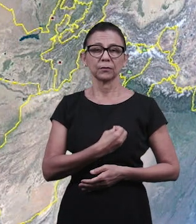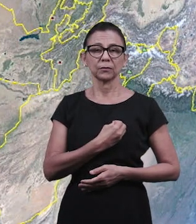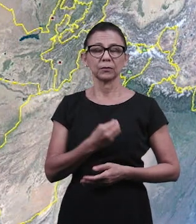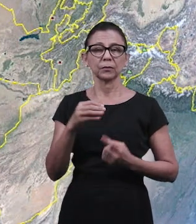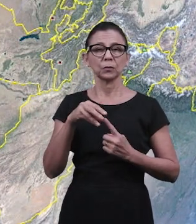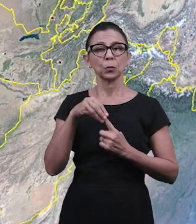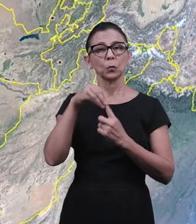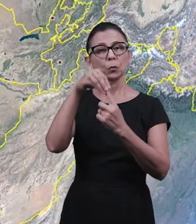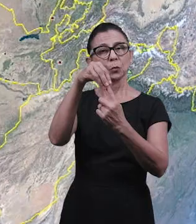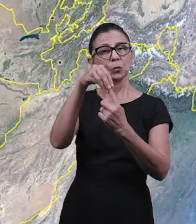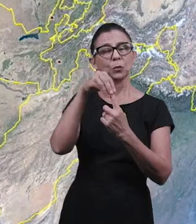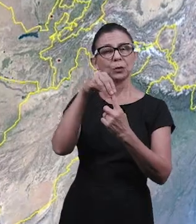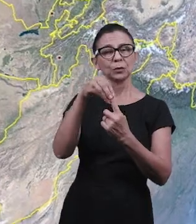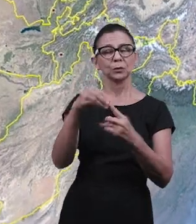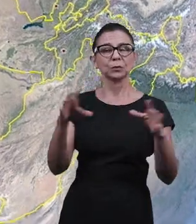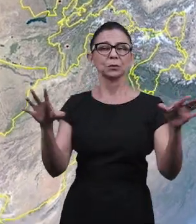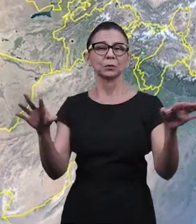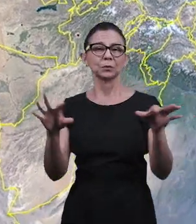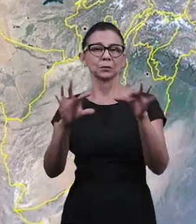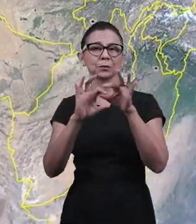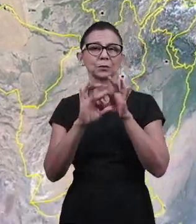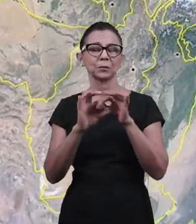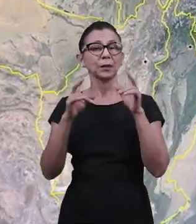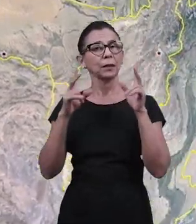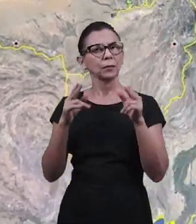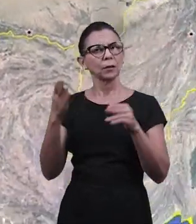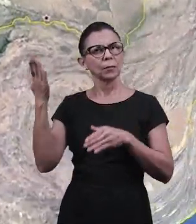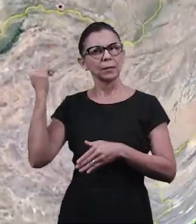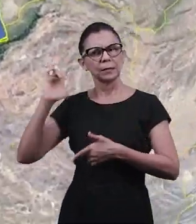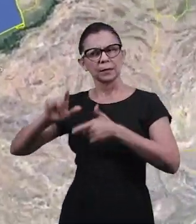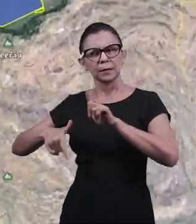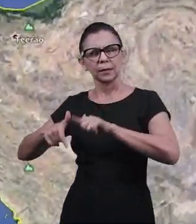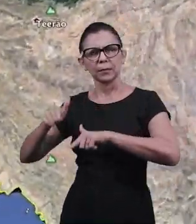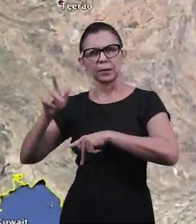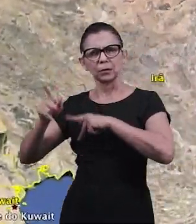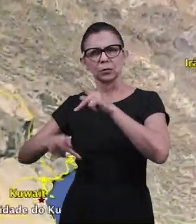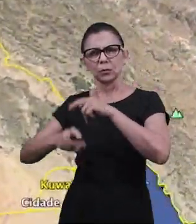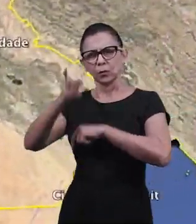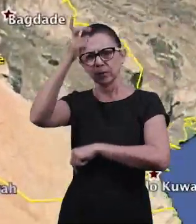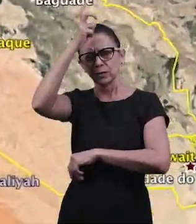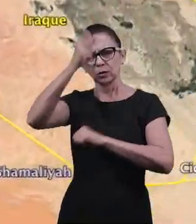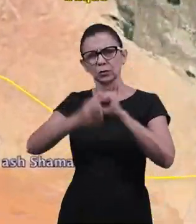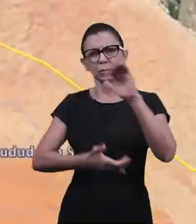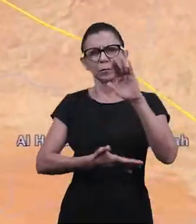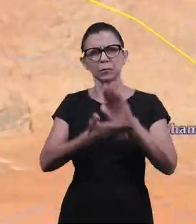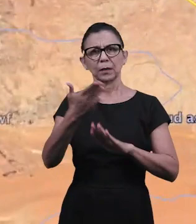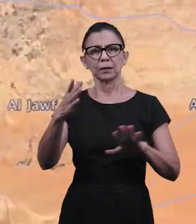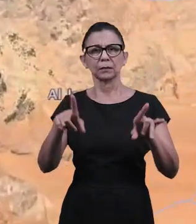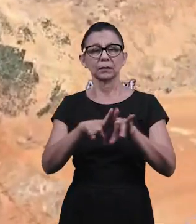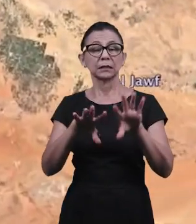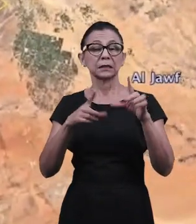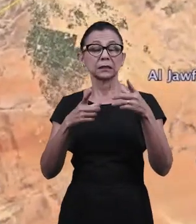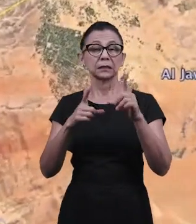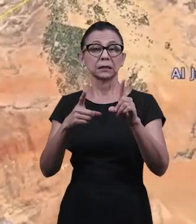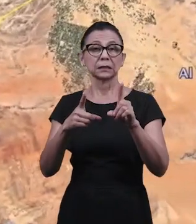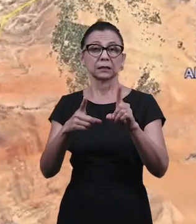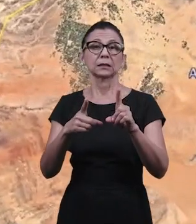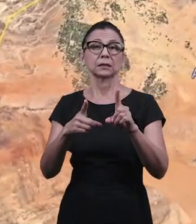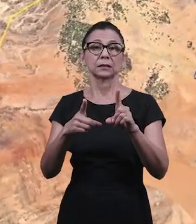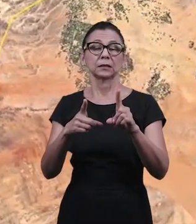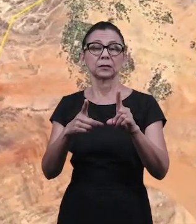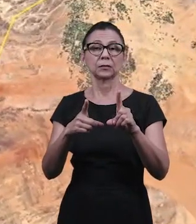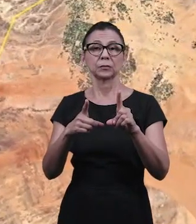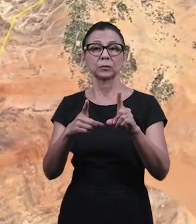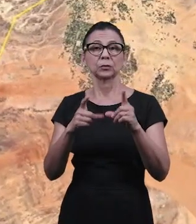vivent un moment d'unité et de communion, comme l'ont vécu les Hébreux à leur sortie d'Égypte et les disciples avec le Seigneur